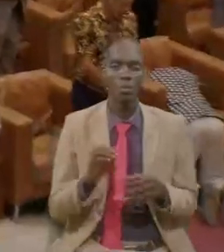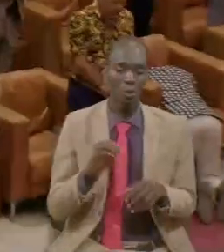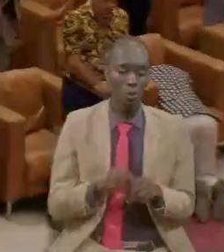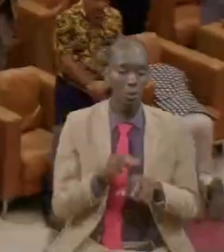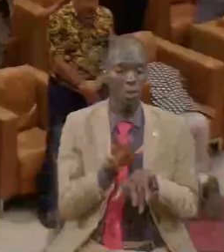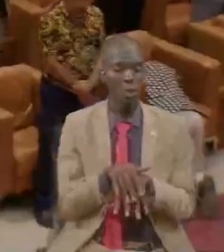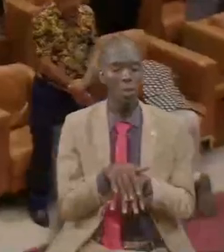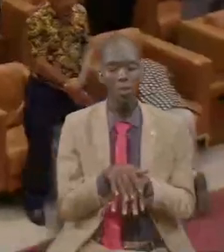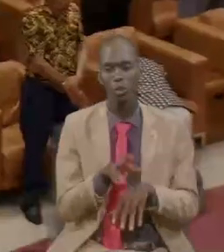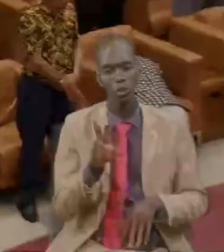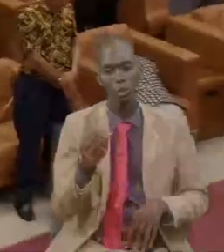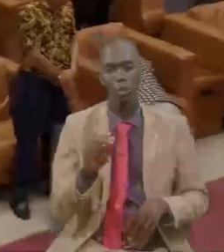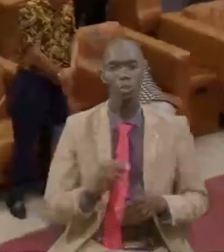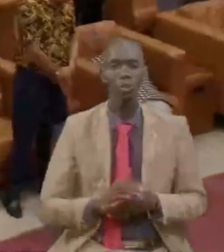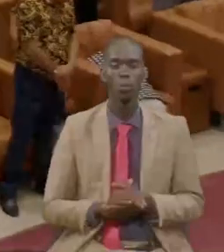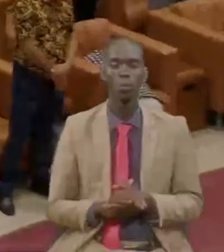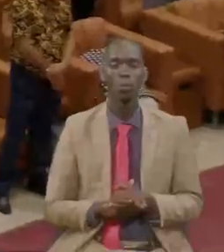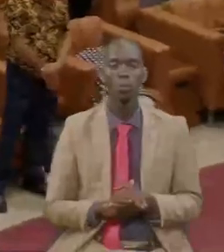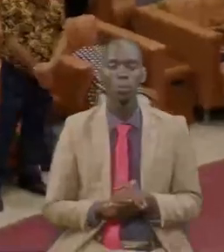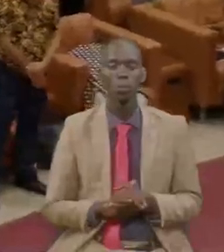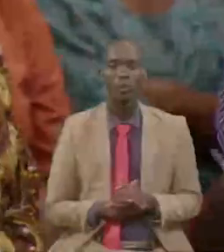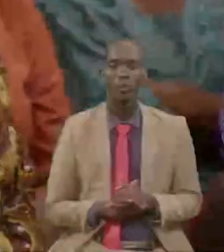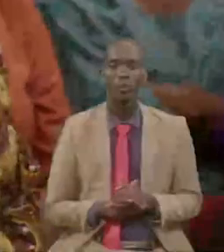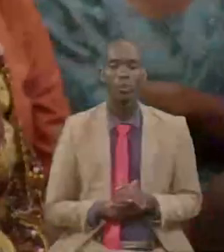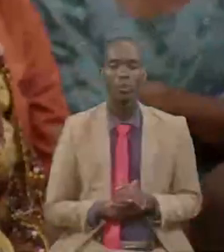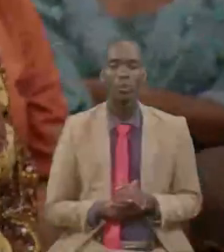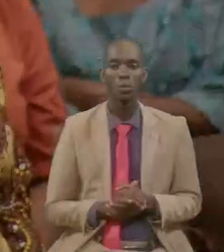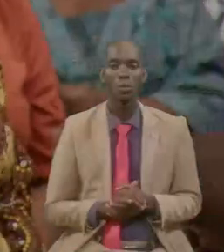Une communion de dissimulation, non.